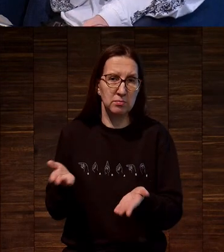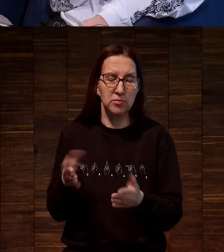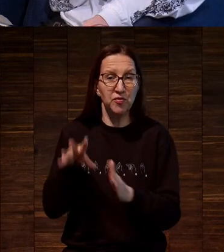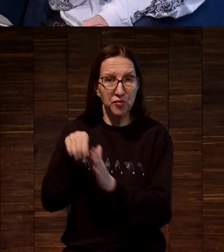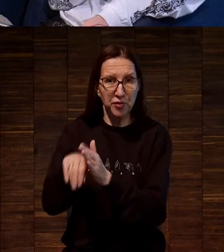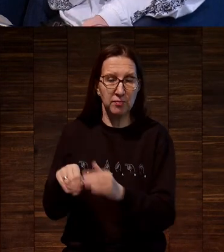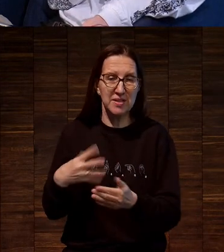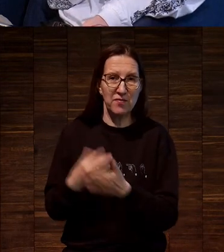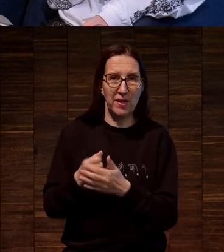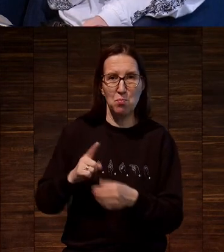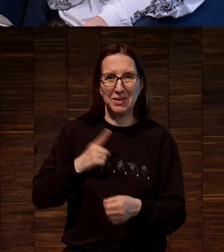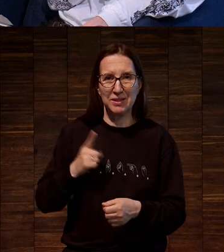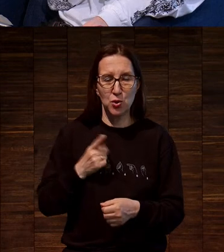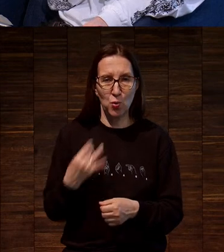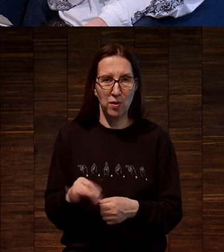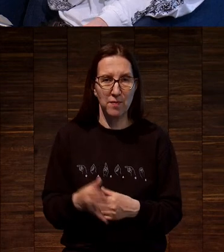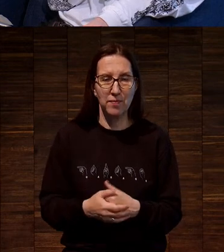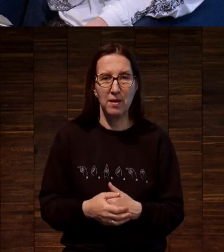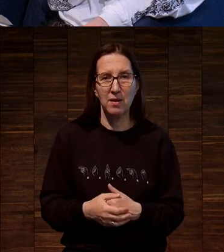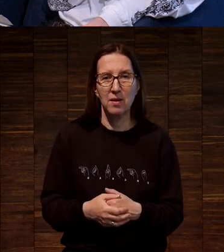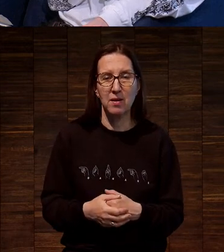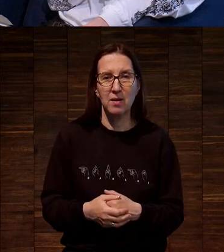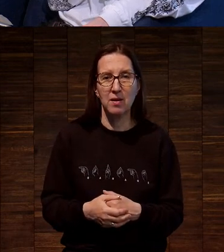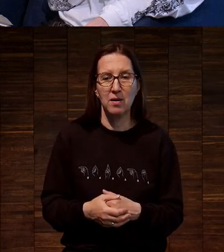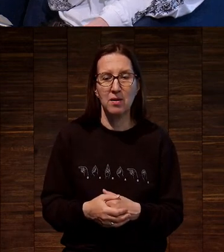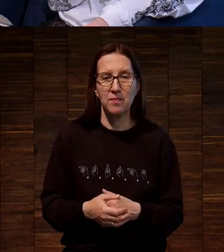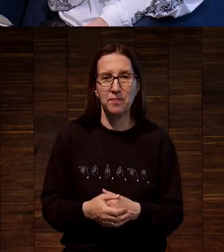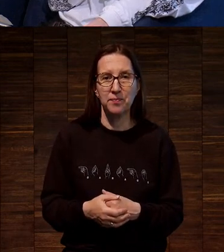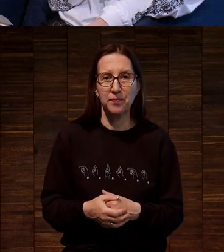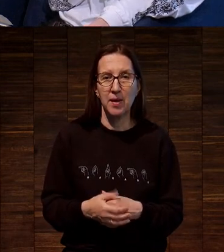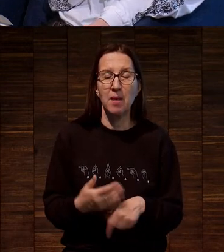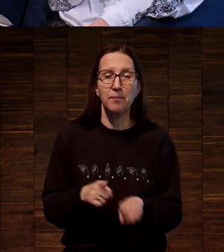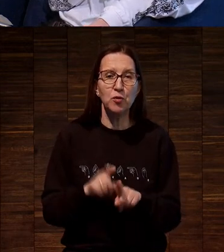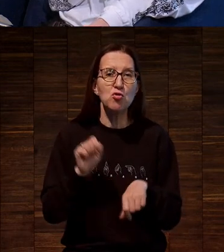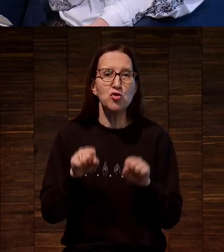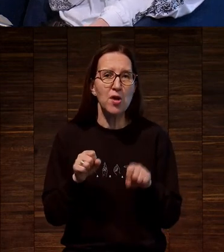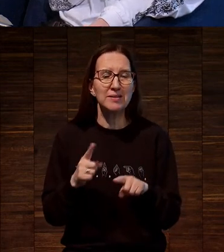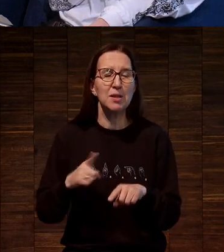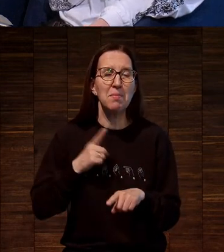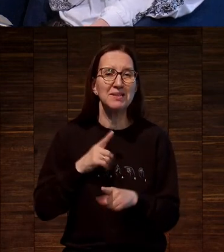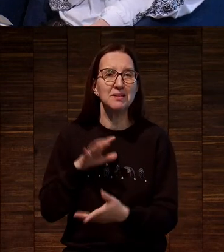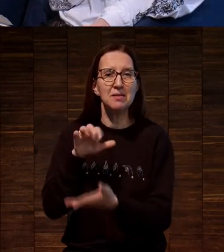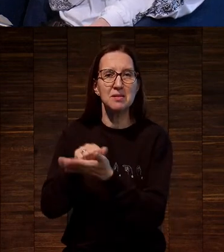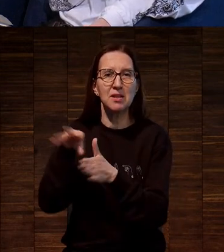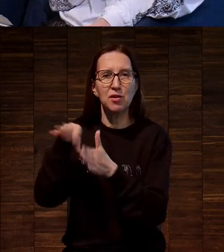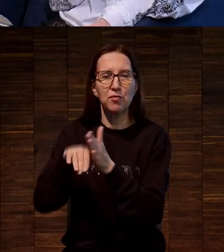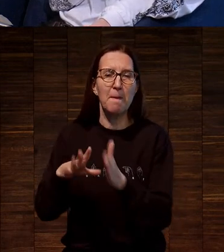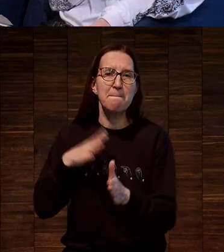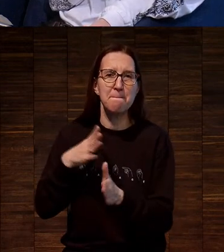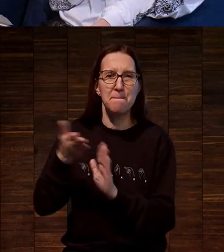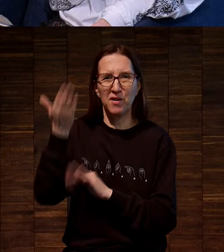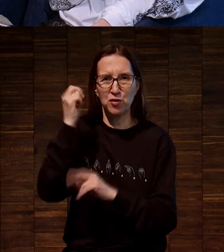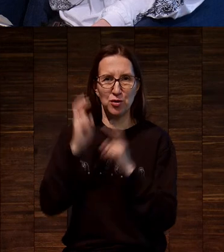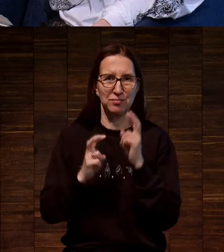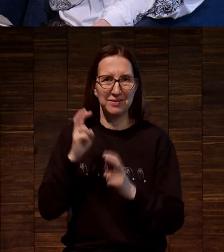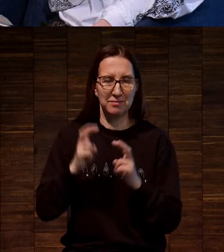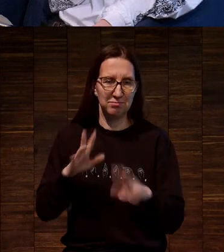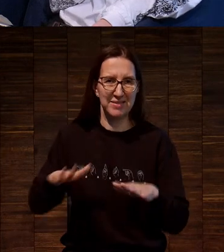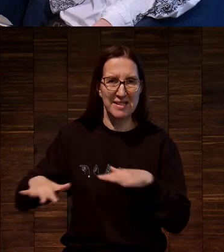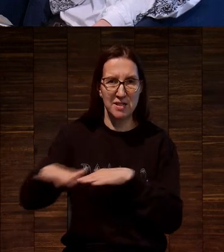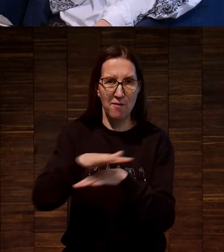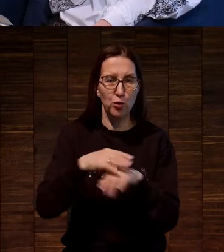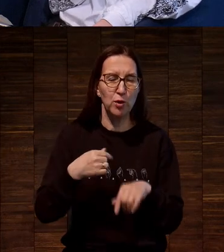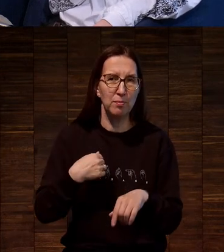мастерскую. Шанс для мастерских в промзоне. Да, это как раз про то, мы подумали об этом